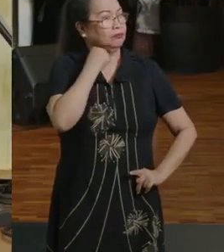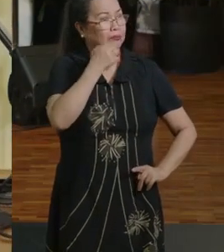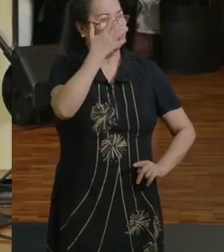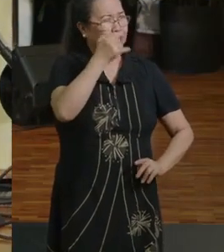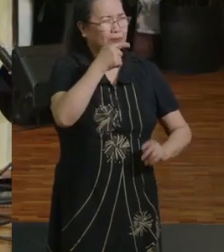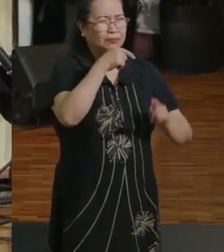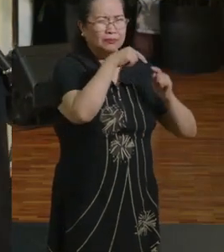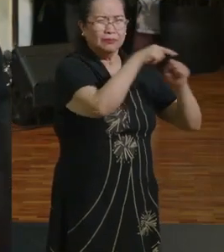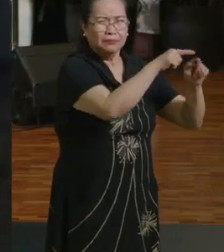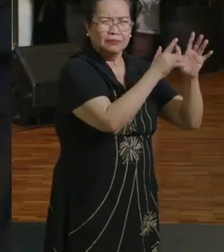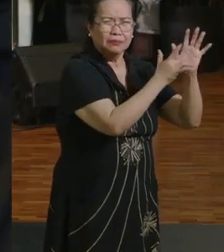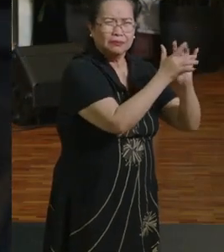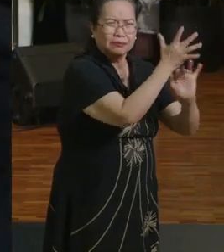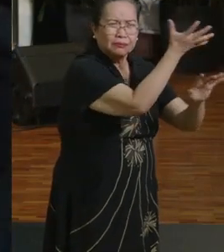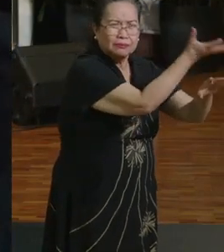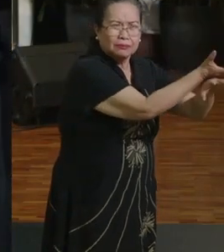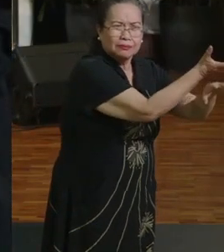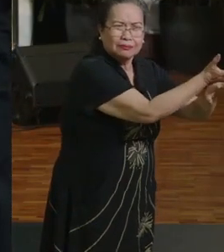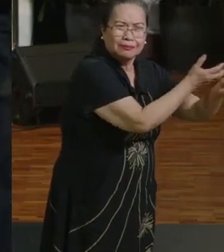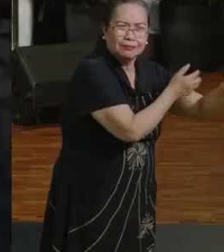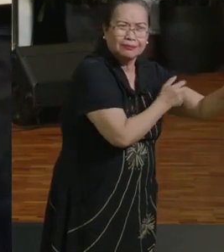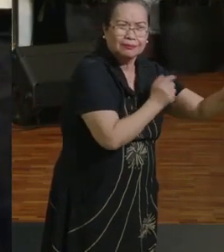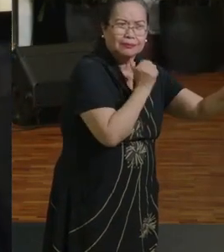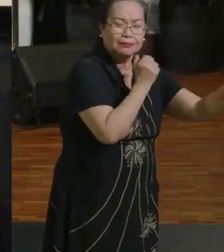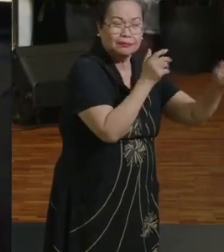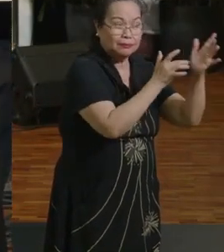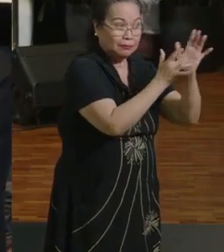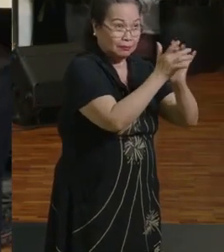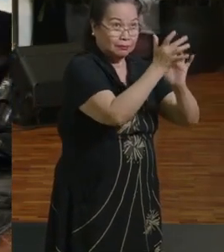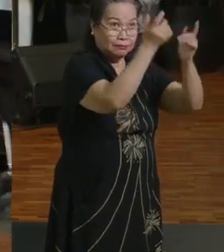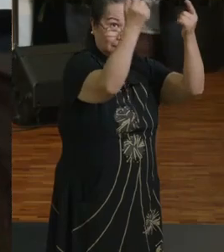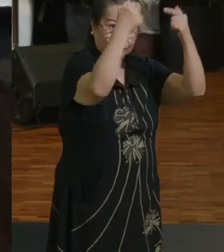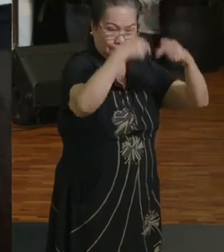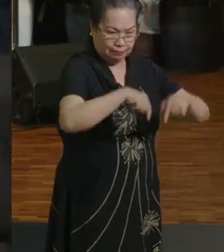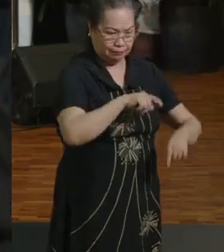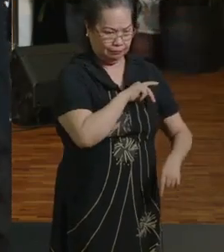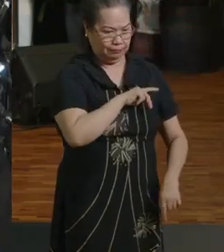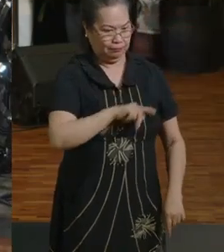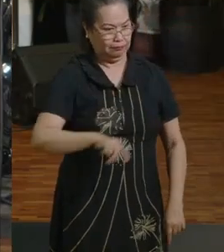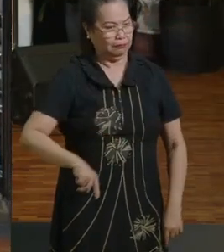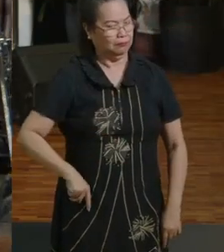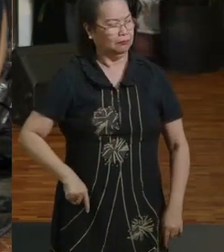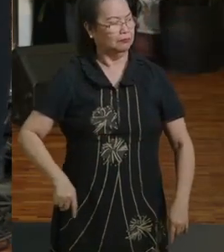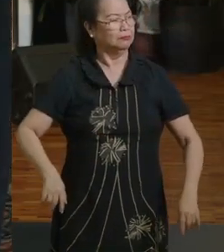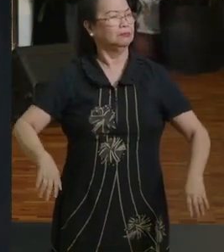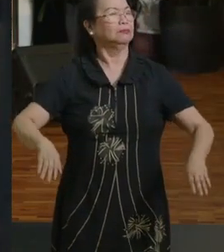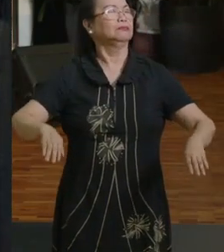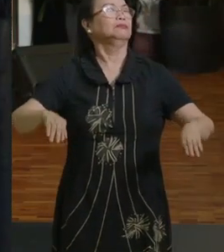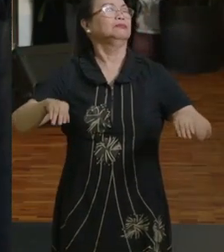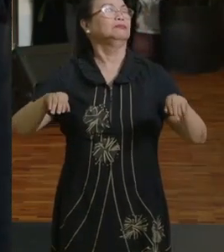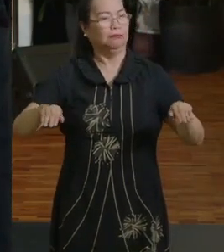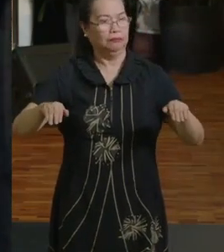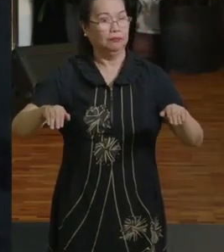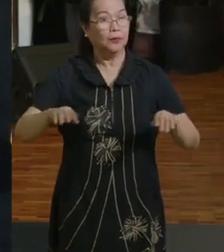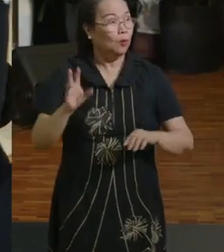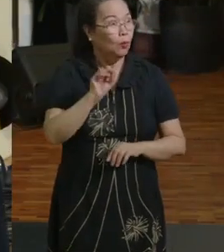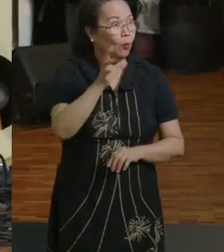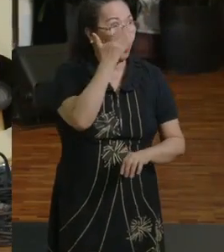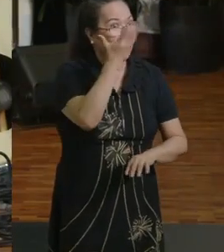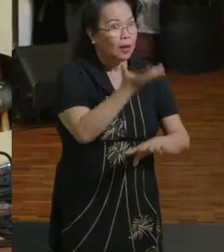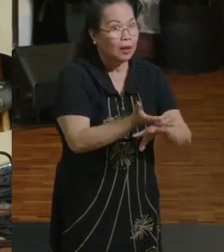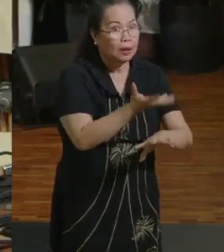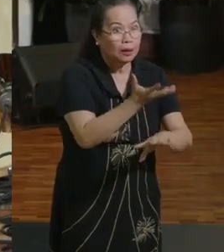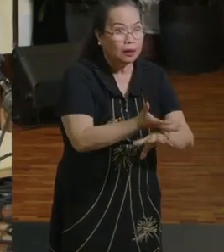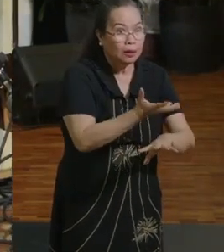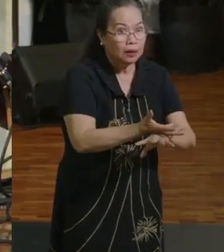kaya hindi siya dumating dito sa lupa bilang isang religious elite? Siguro dapat